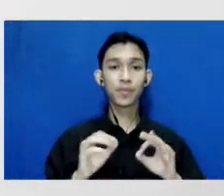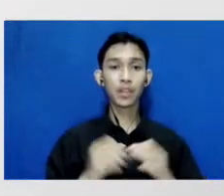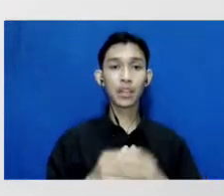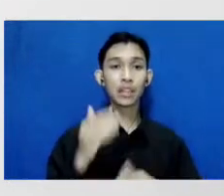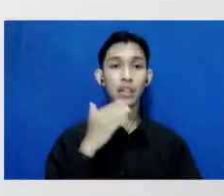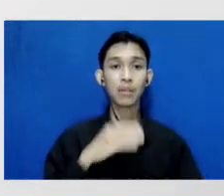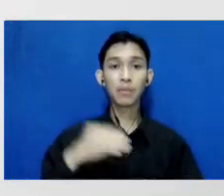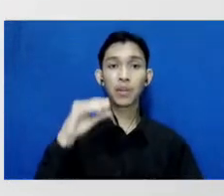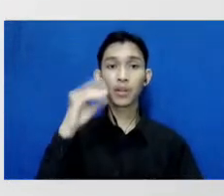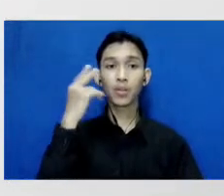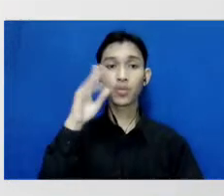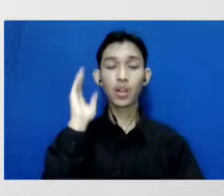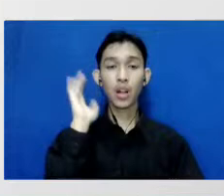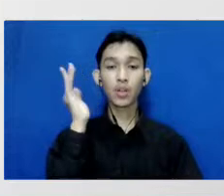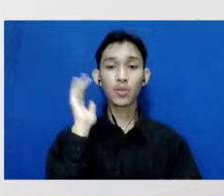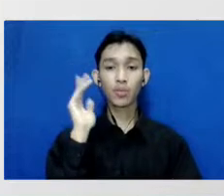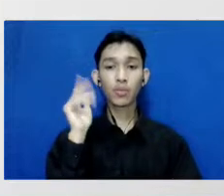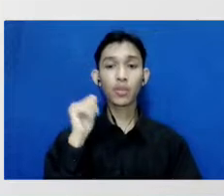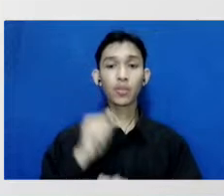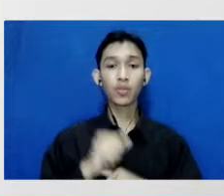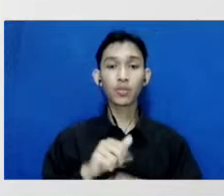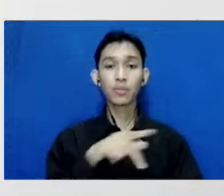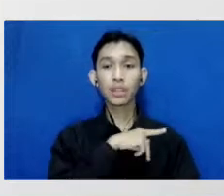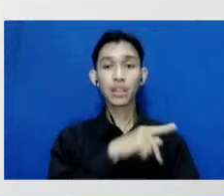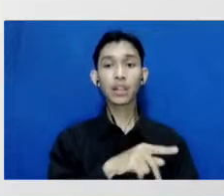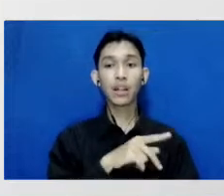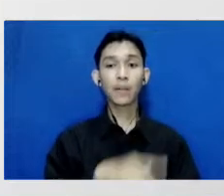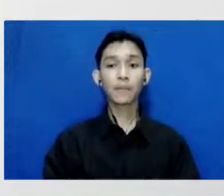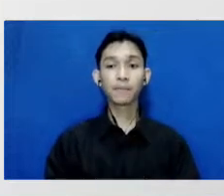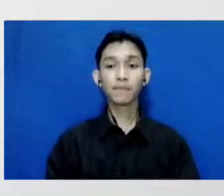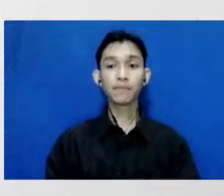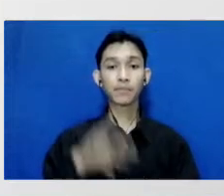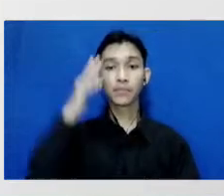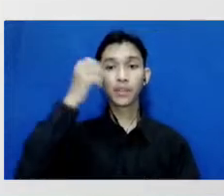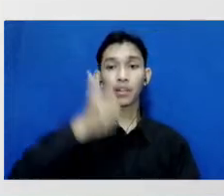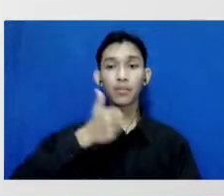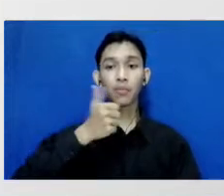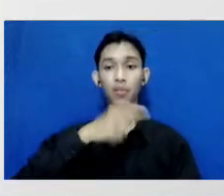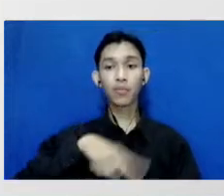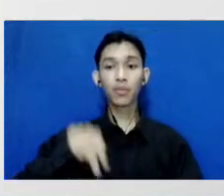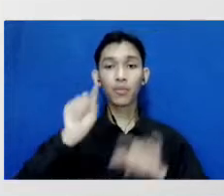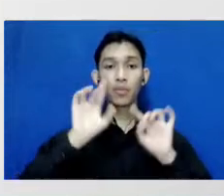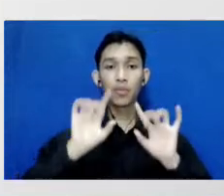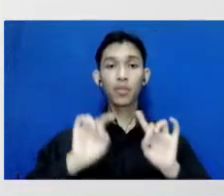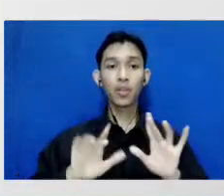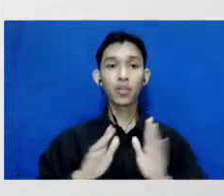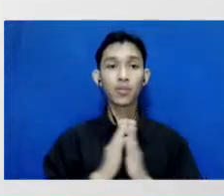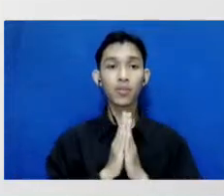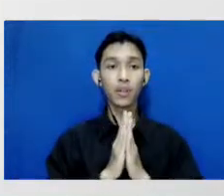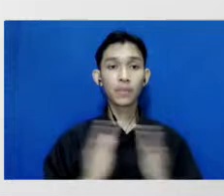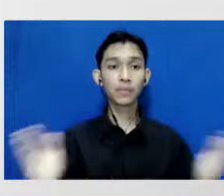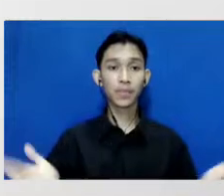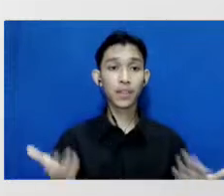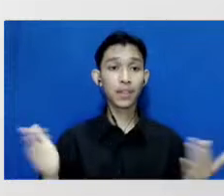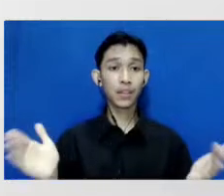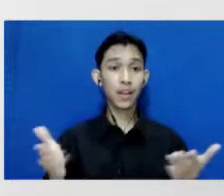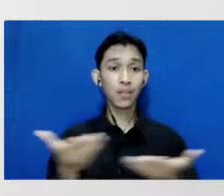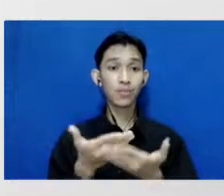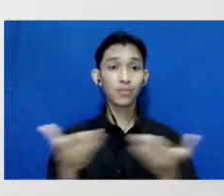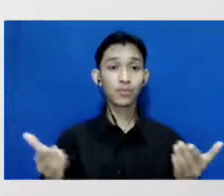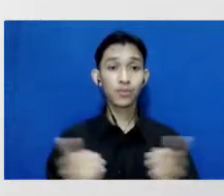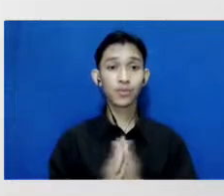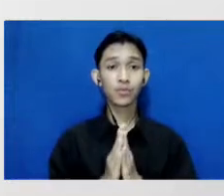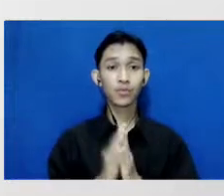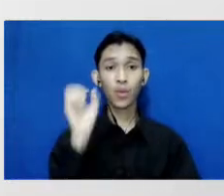pagi untuk para narasumber dan juga para peserta. Assalamualaikum warahmatullahi wabarakatuh. Salam sejahtera untuk kita semua.